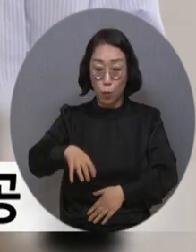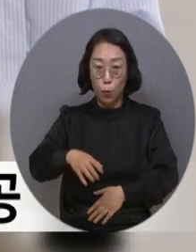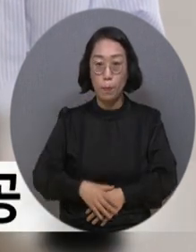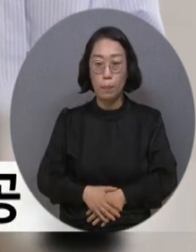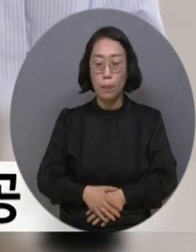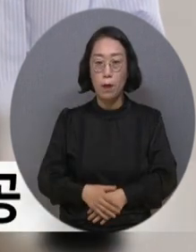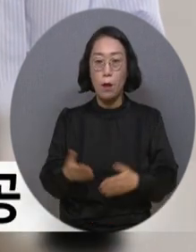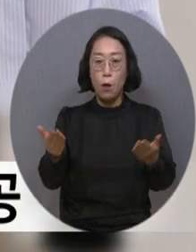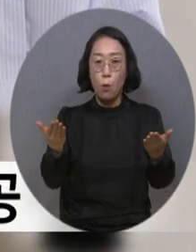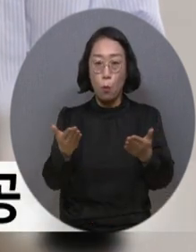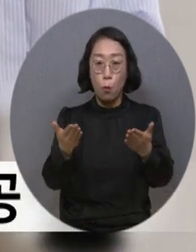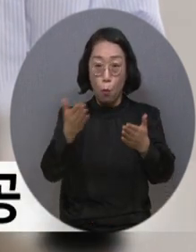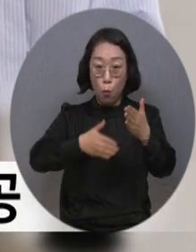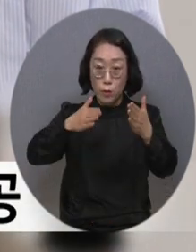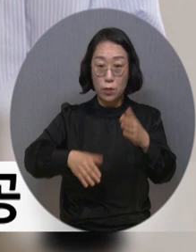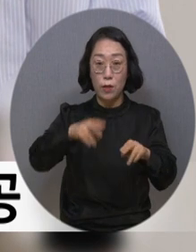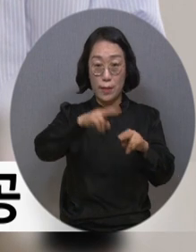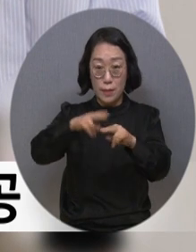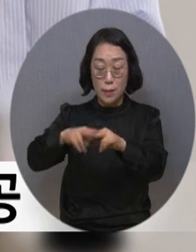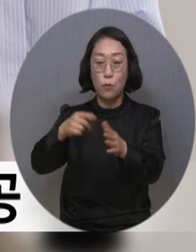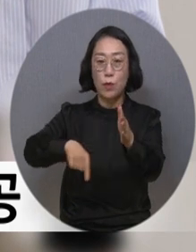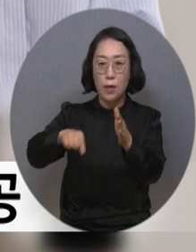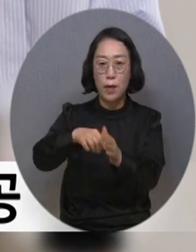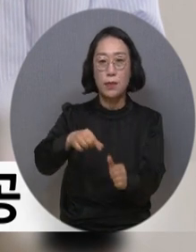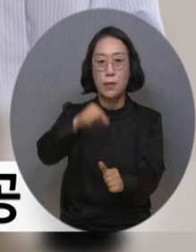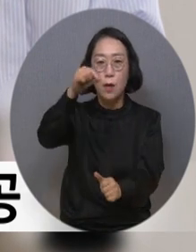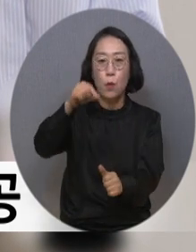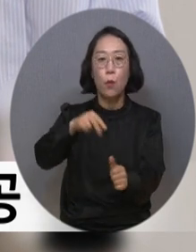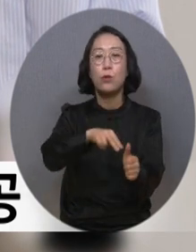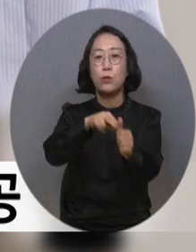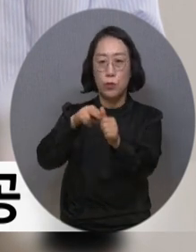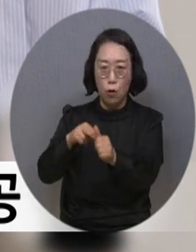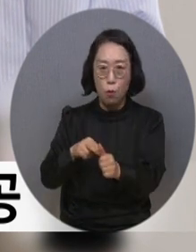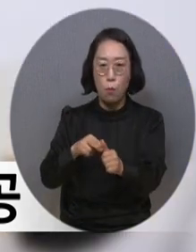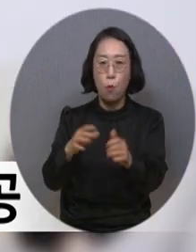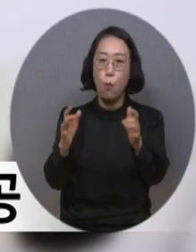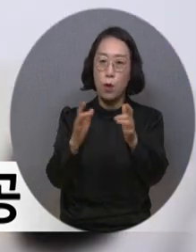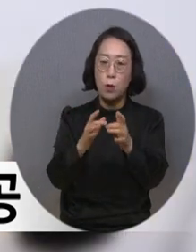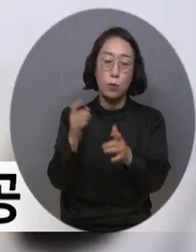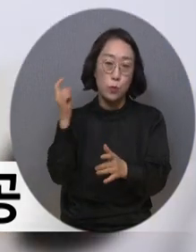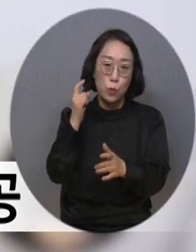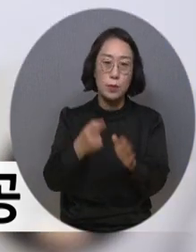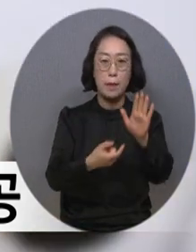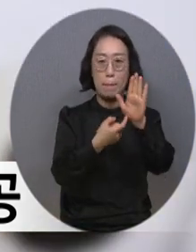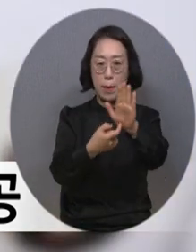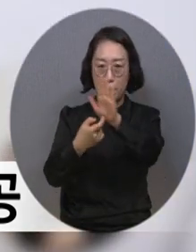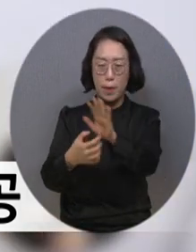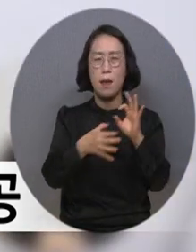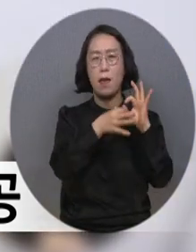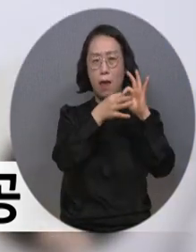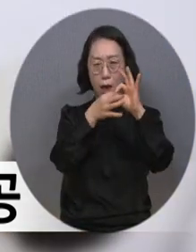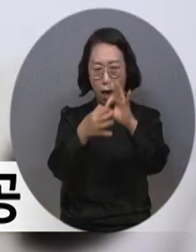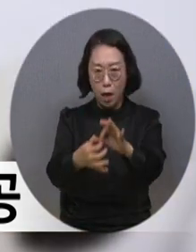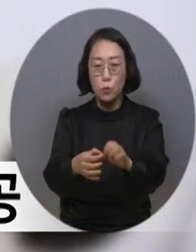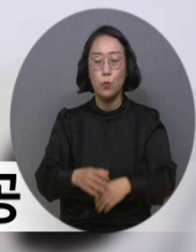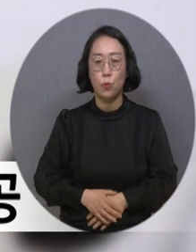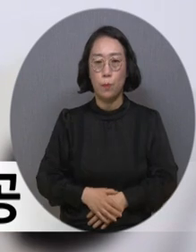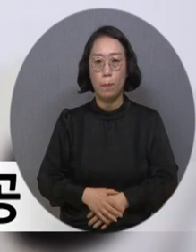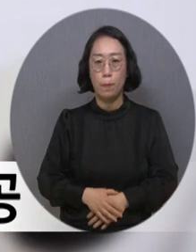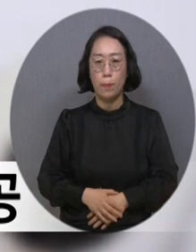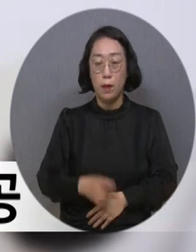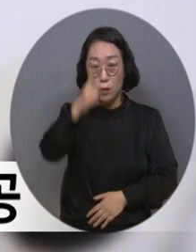공직진출 확대를 위해 온라인 채용 정보 영상을 상시 제공합니다 이번 온라인 영상은